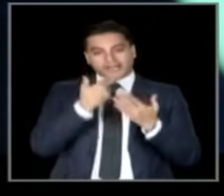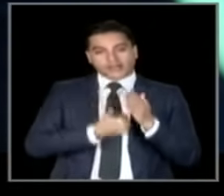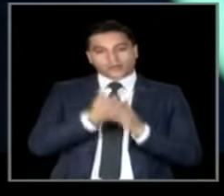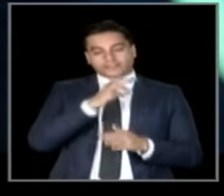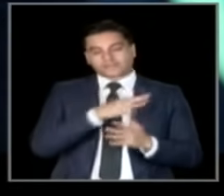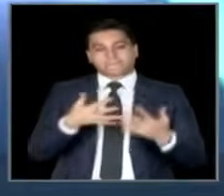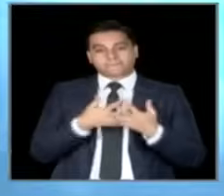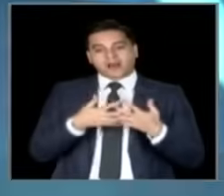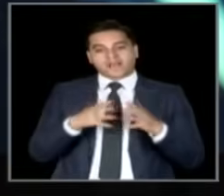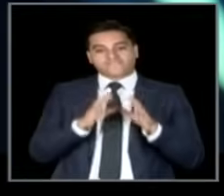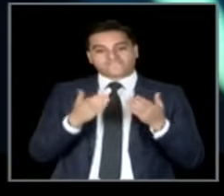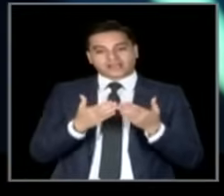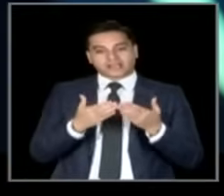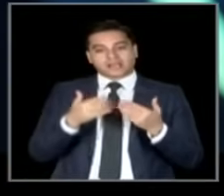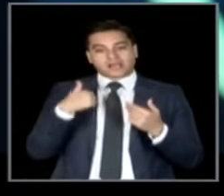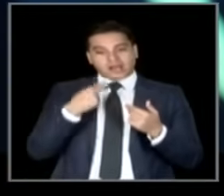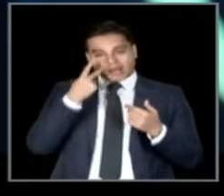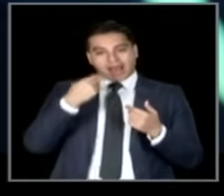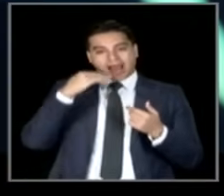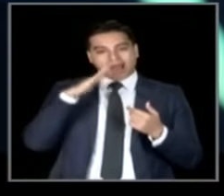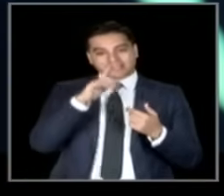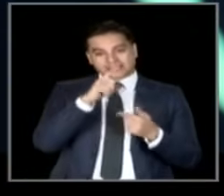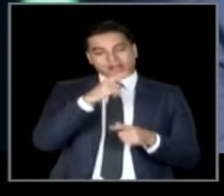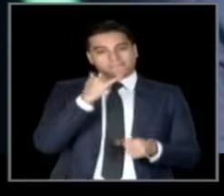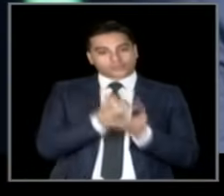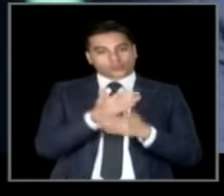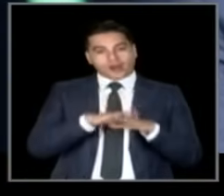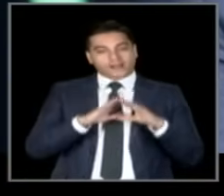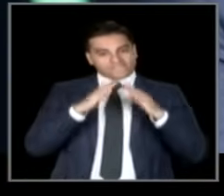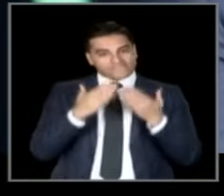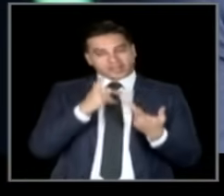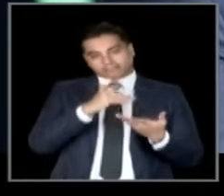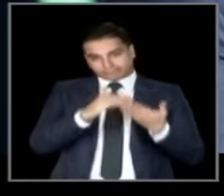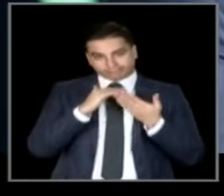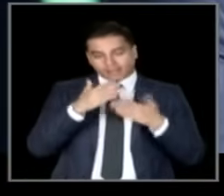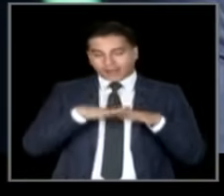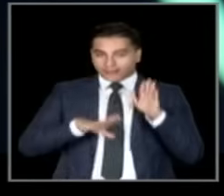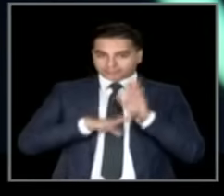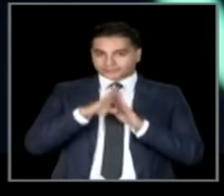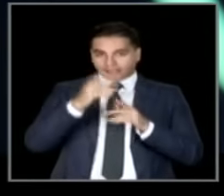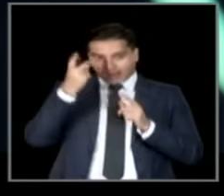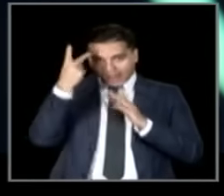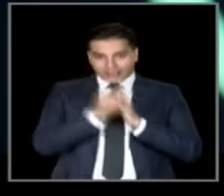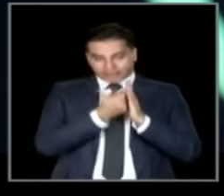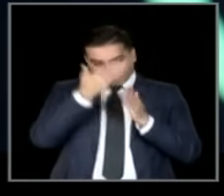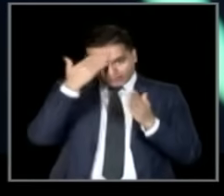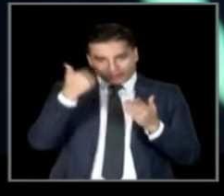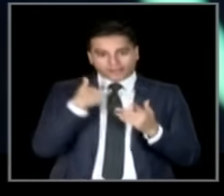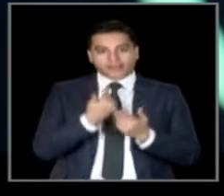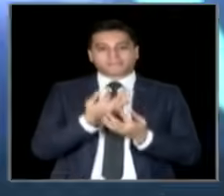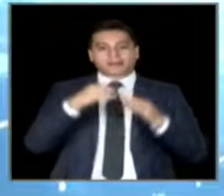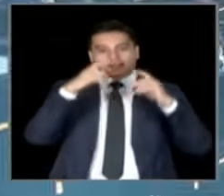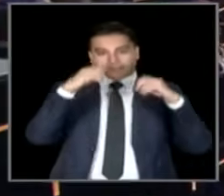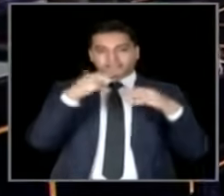مكسب لينا قدام فريق السويس. طبعا حسن عروس هو الليدر بتاعنا والقائد بتاع التيم، وهو طبعا من أحسن الناس اللي لم يكن الأحسن في الأدب، وأتمنى له التوفيق في ماتش النهاردة ويساعدنا